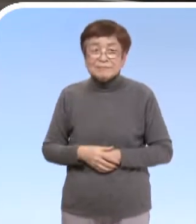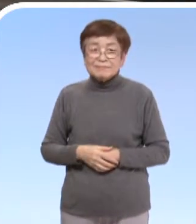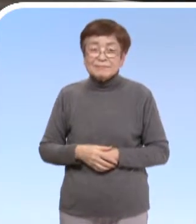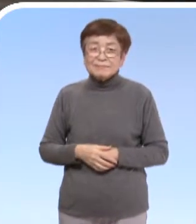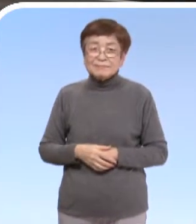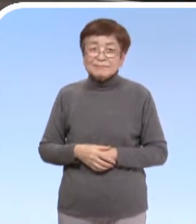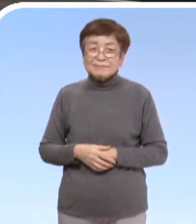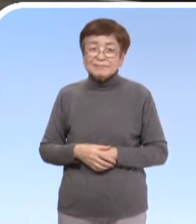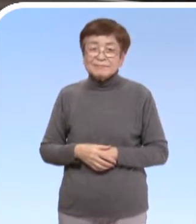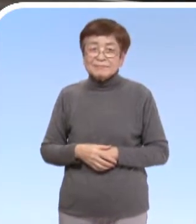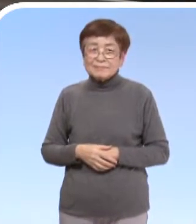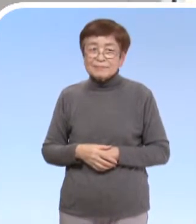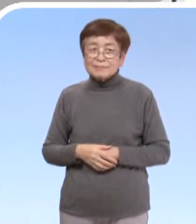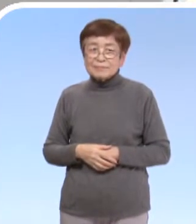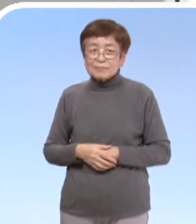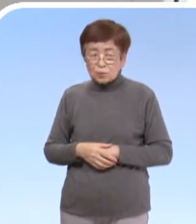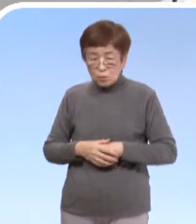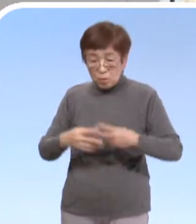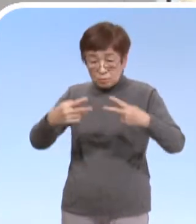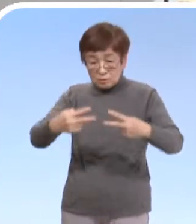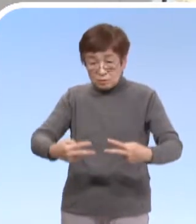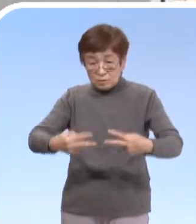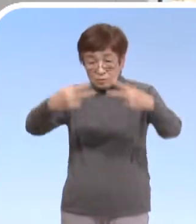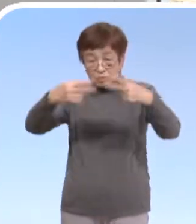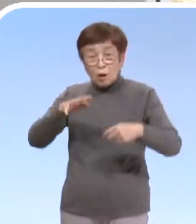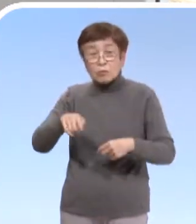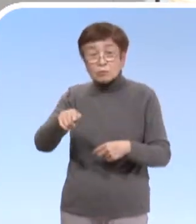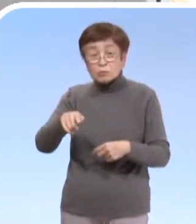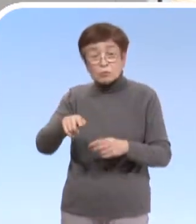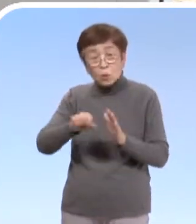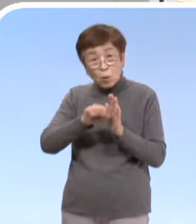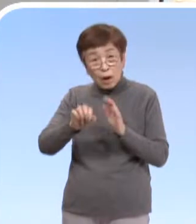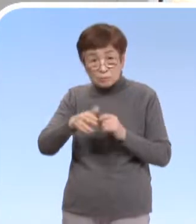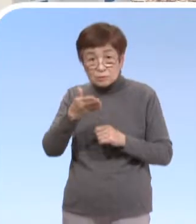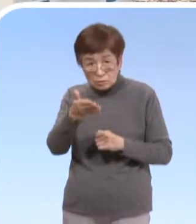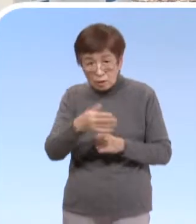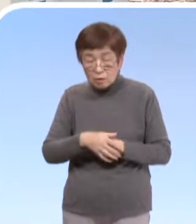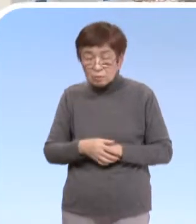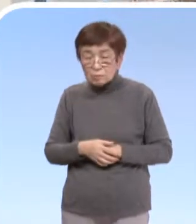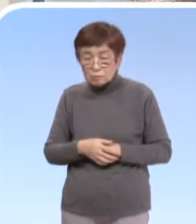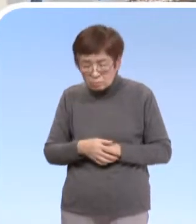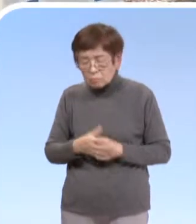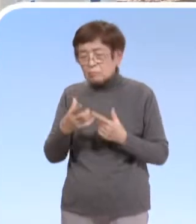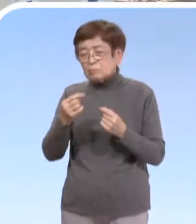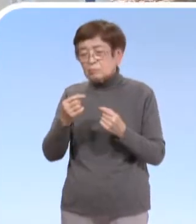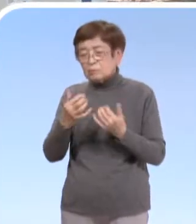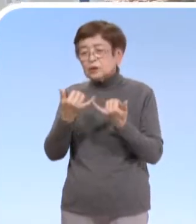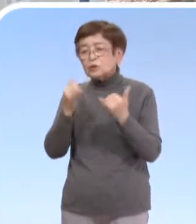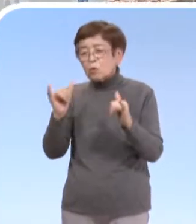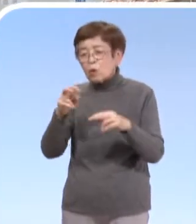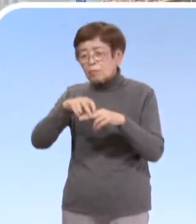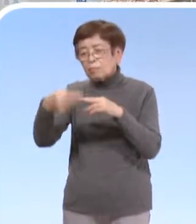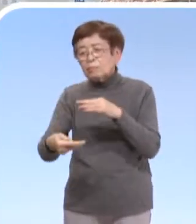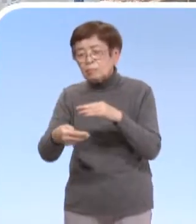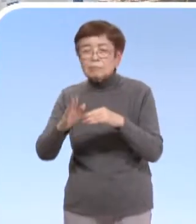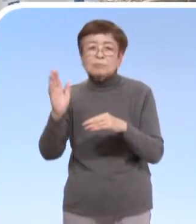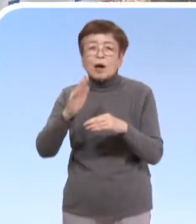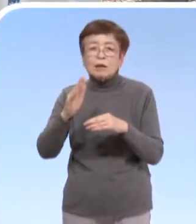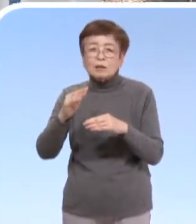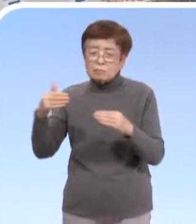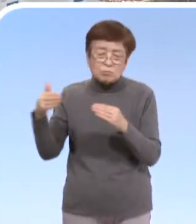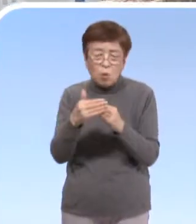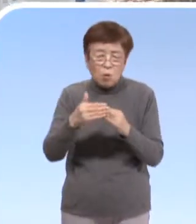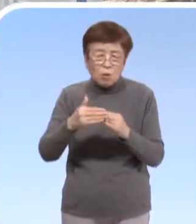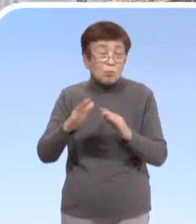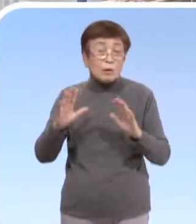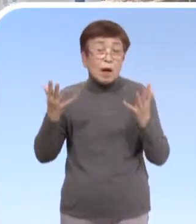よね。 じゃあの昇降柵なんですけども、はい、効果出てますか。 お客様が転落されたり列車と接触する